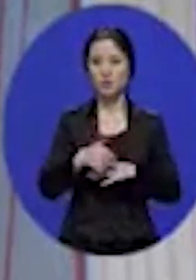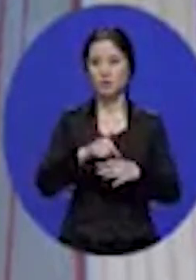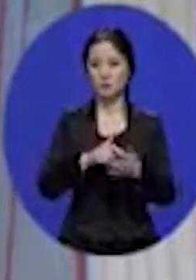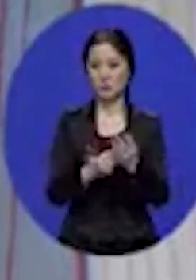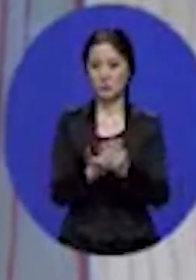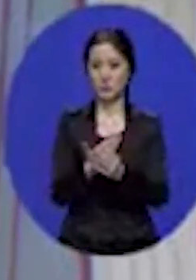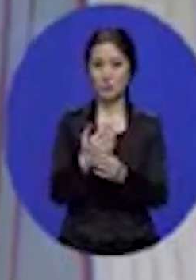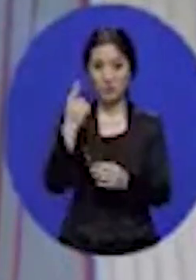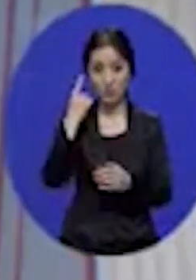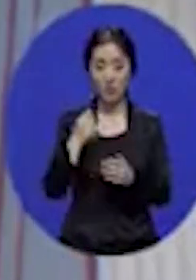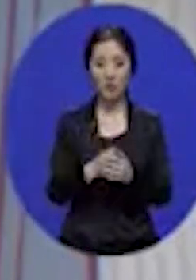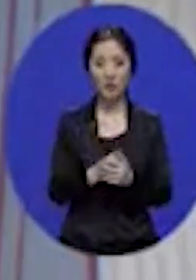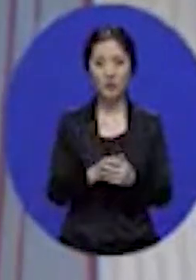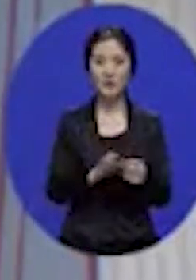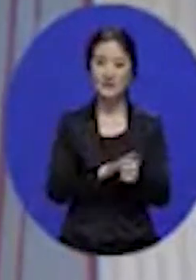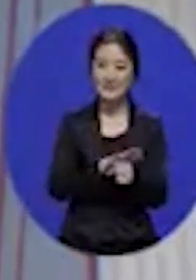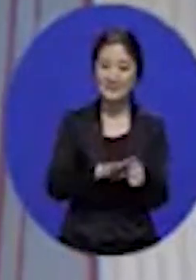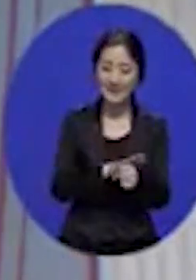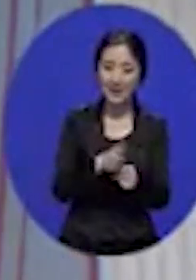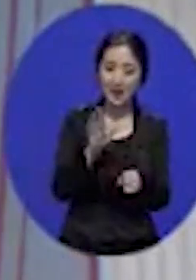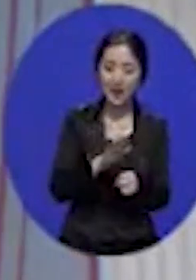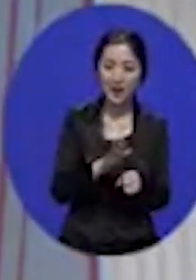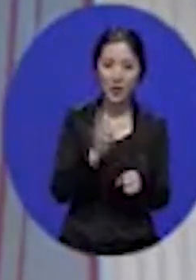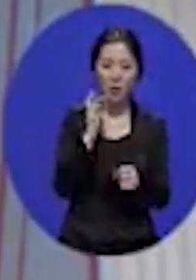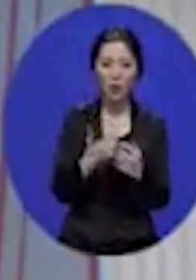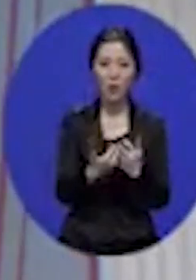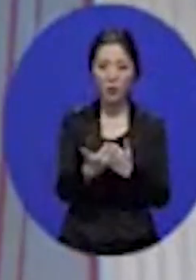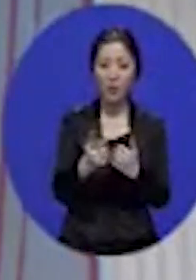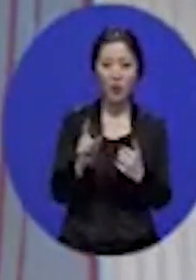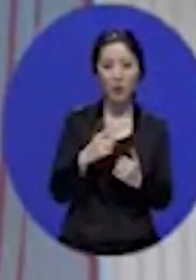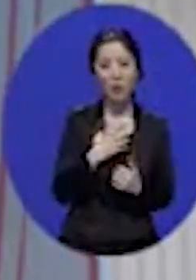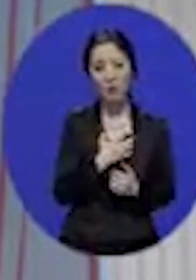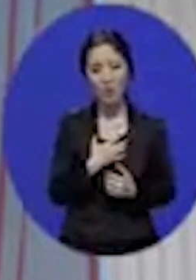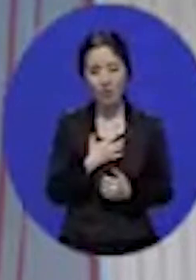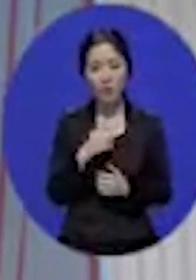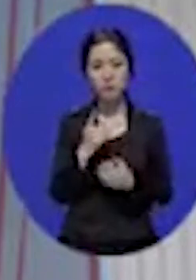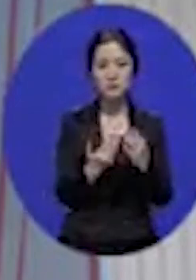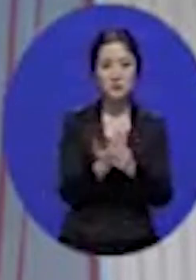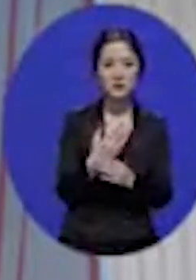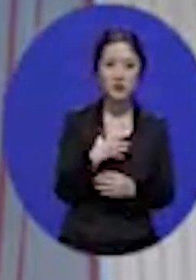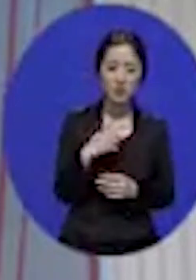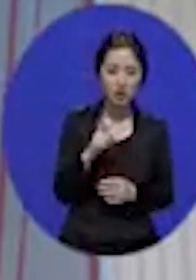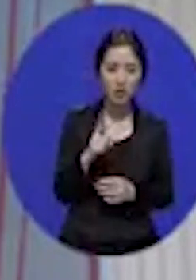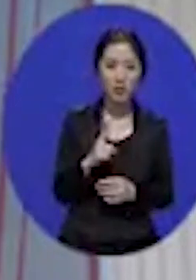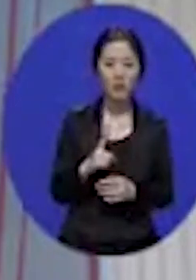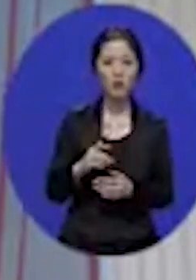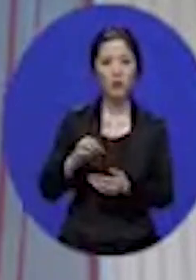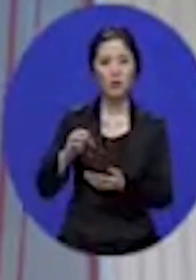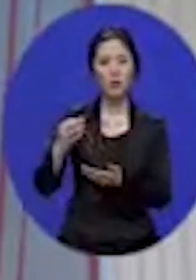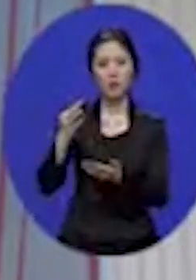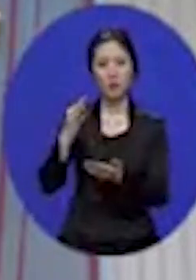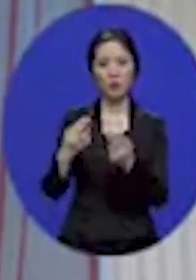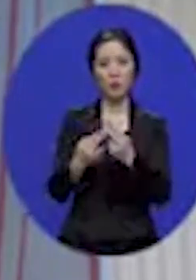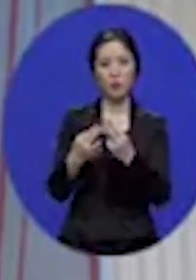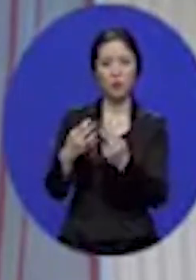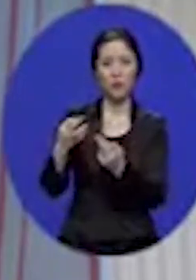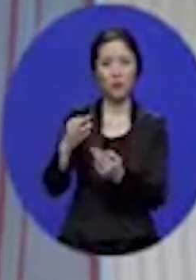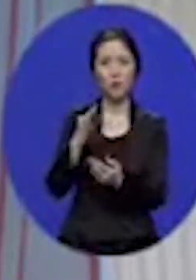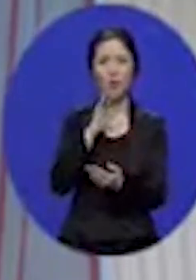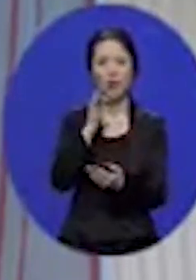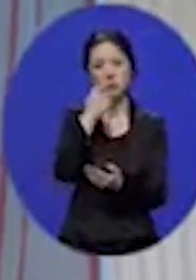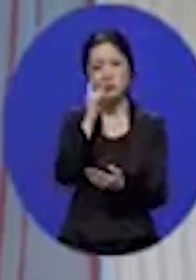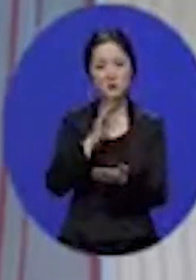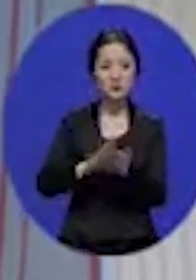갑자기 이 사랑이 떠날까 봐 또 갑자기 막 전전긍긍하게 되잖아요. 그렇죠? 네. 통장에 돈이 들어오길 막 바래. 통장에 돈이